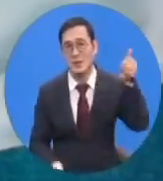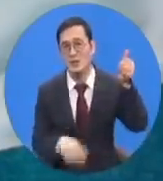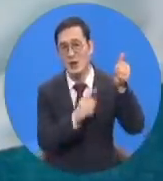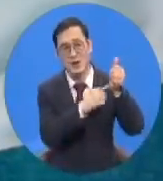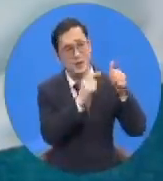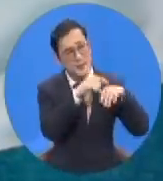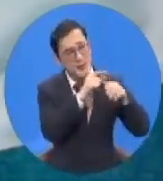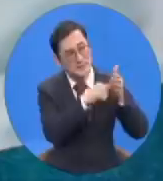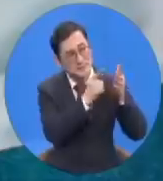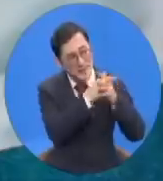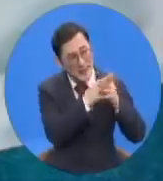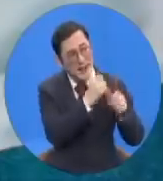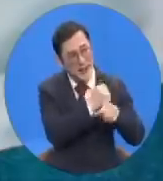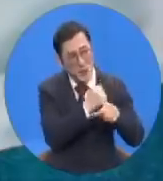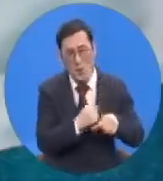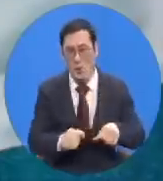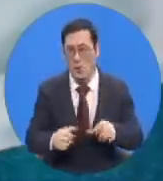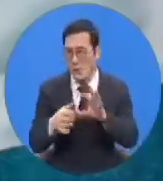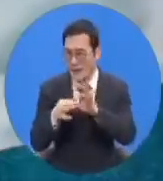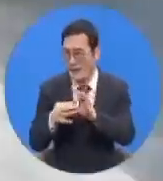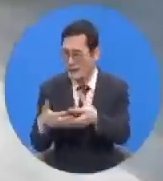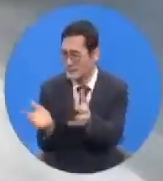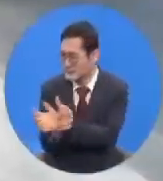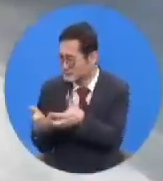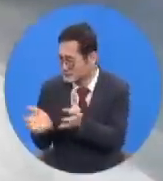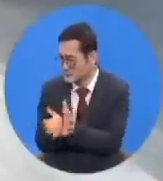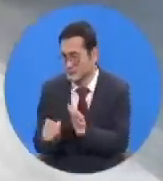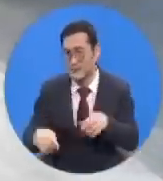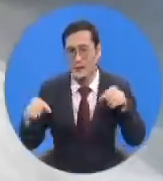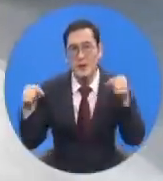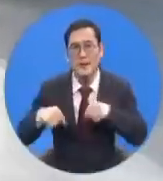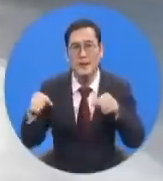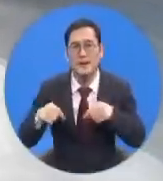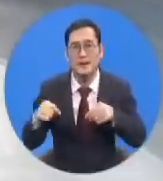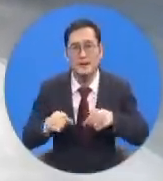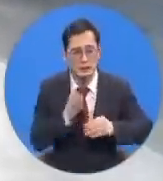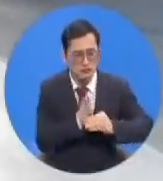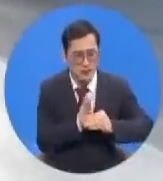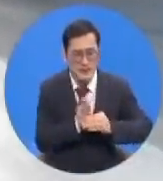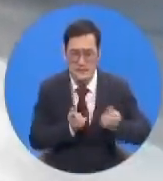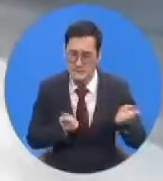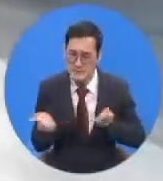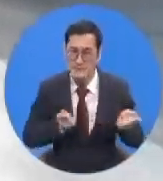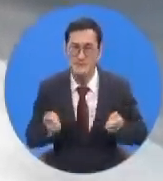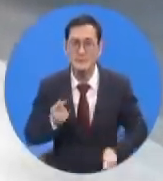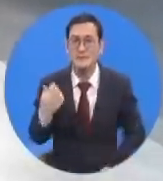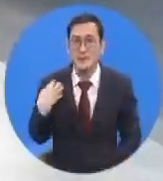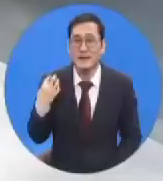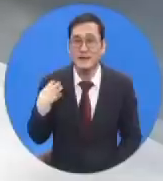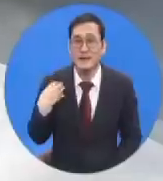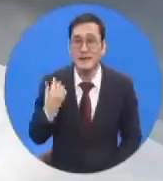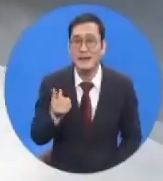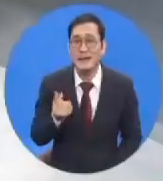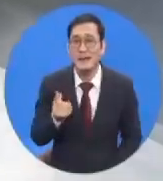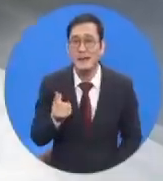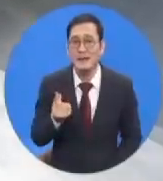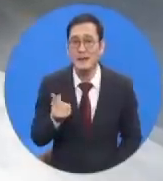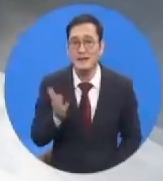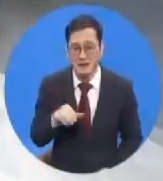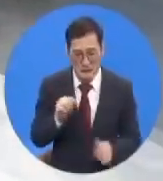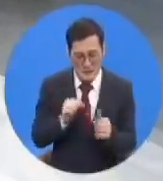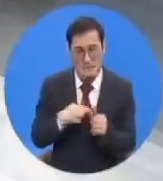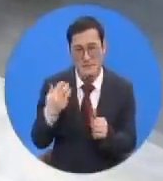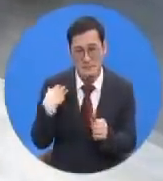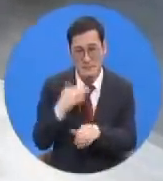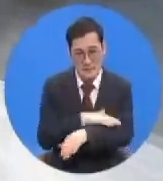자리인데 김태현 변호사님, 어떻게 보십니까? 이 정무수석으로서 임무를 충실히 수행할 수